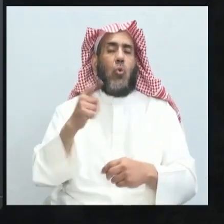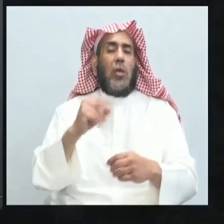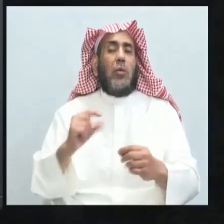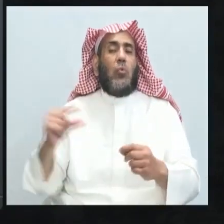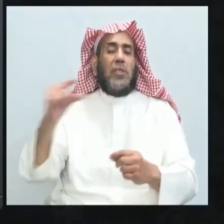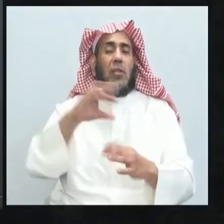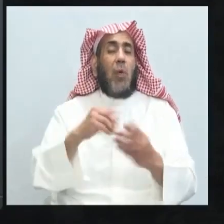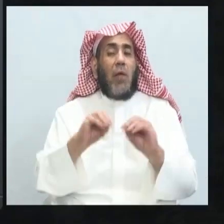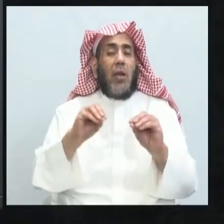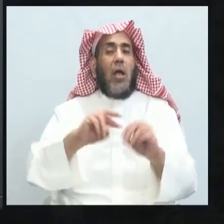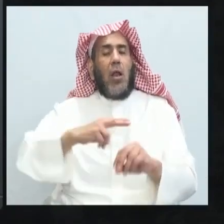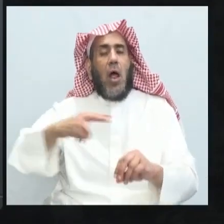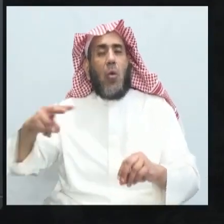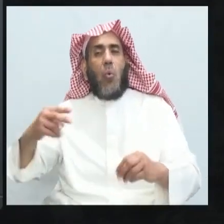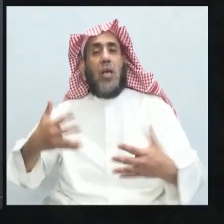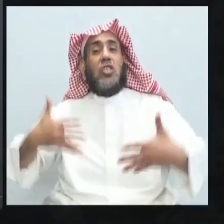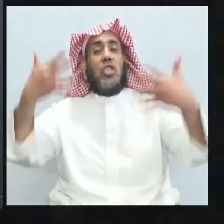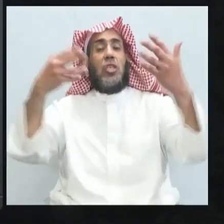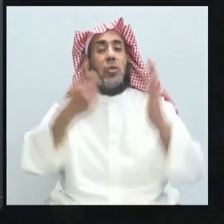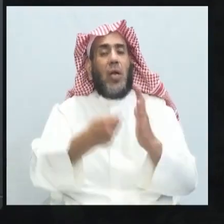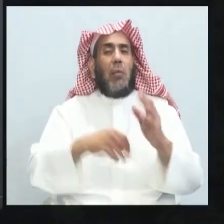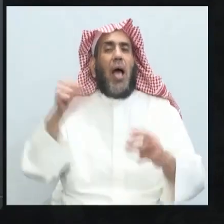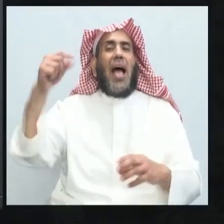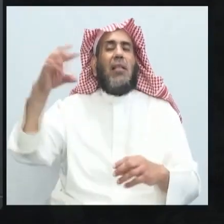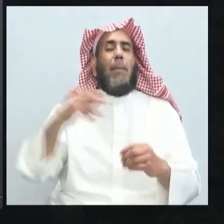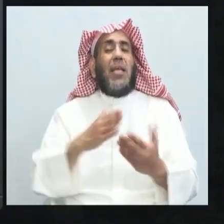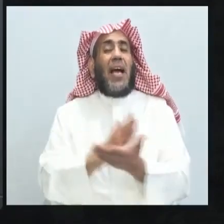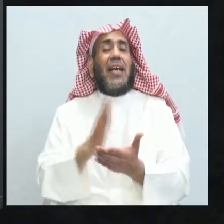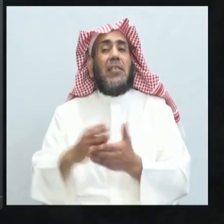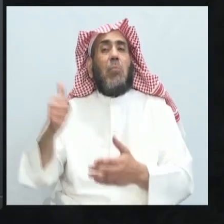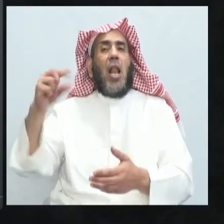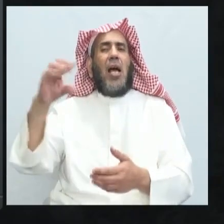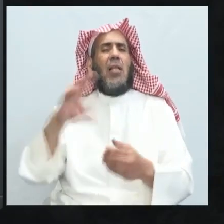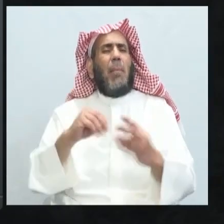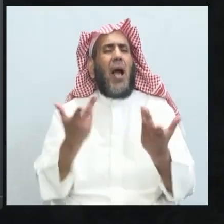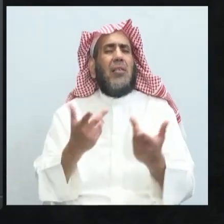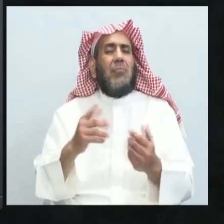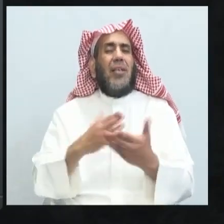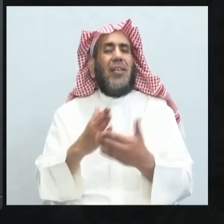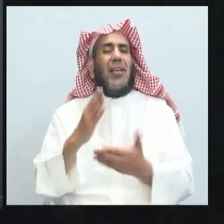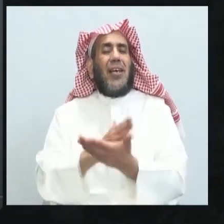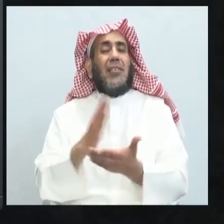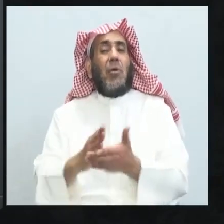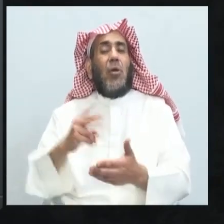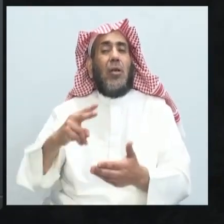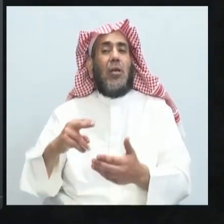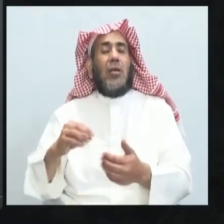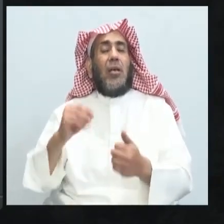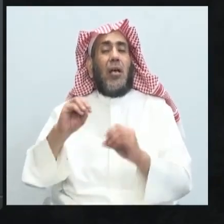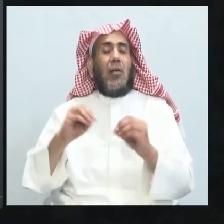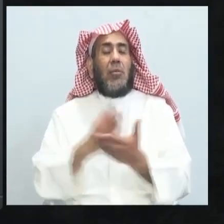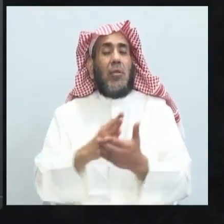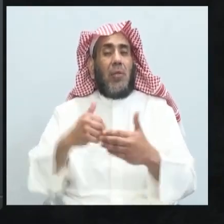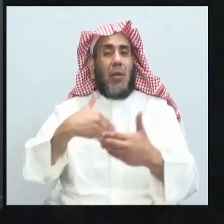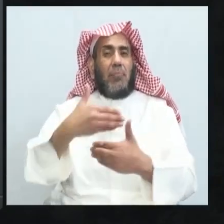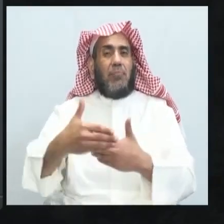عرفنا ايضا انواع الادب الى ما ينقسم الادب الى كم قسم سينقسم او انواع الادب ايضا تحدثنا بعد